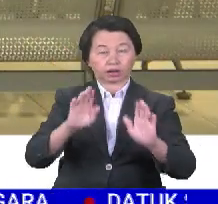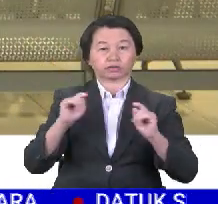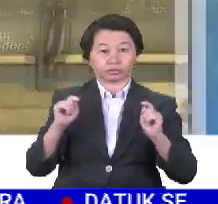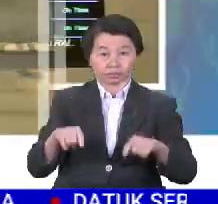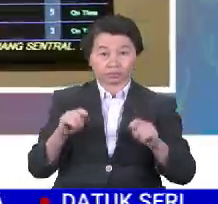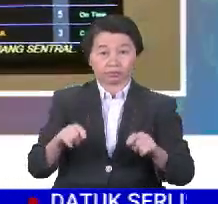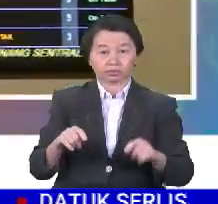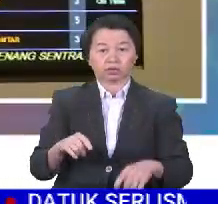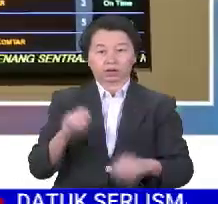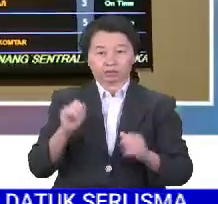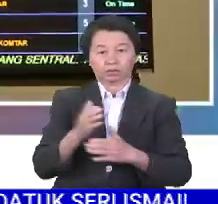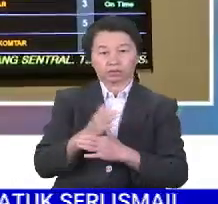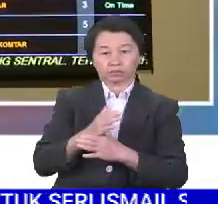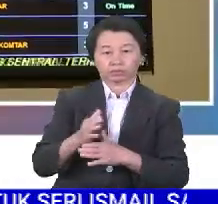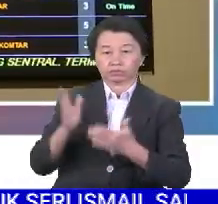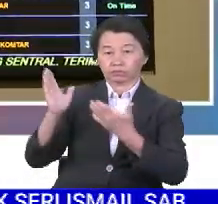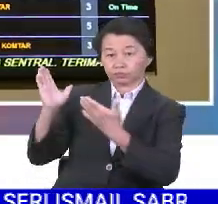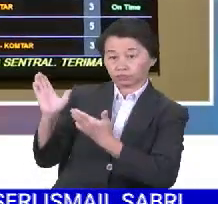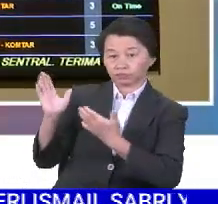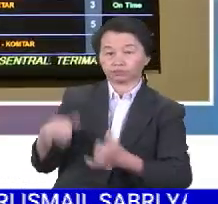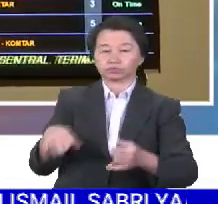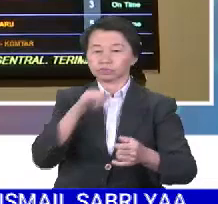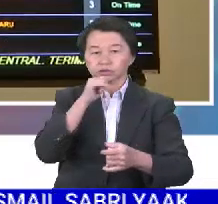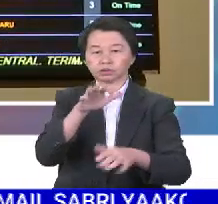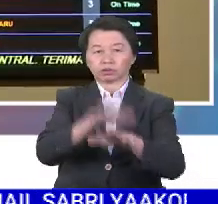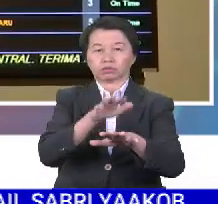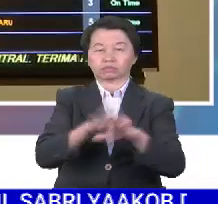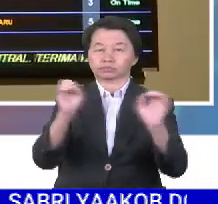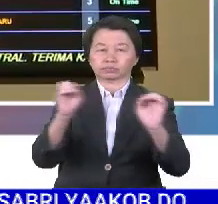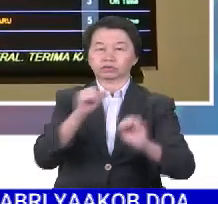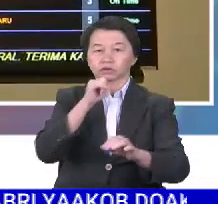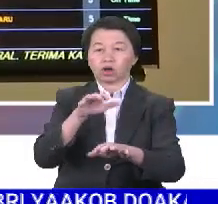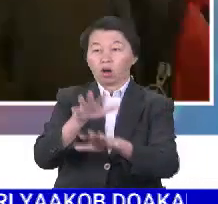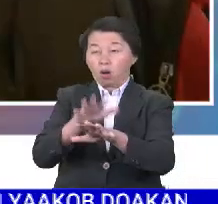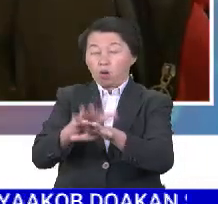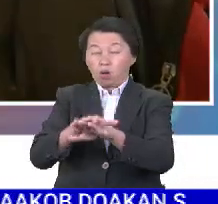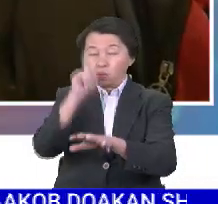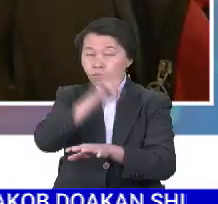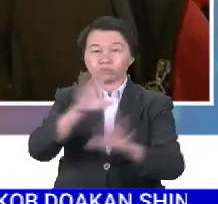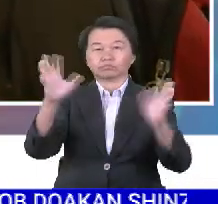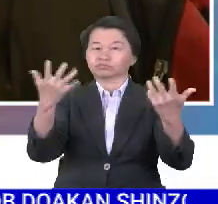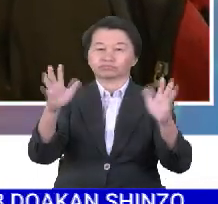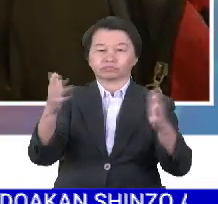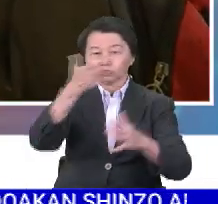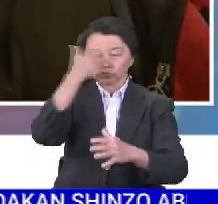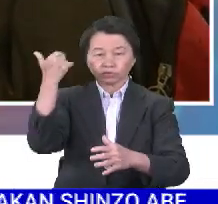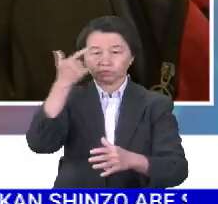Dan saudara, jika dapat saya kongsikan, keadaan di sini tidaklah terlalu padat, tidaklah terlalu ramai orang,